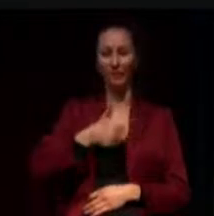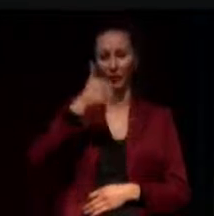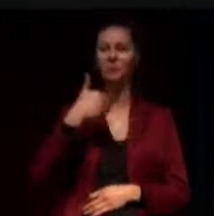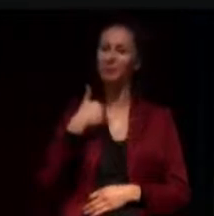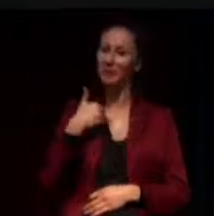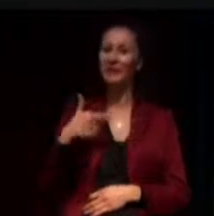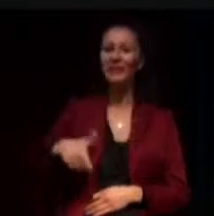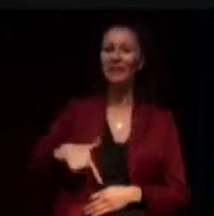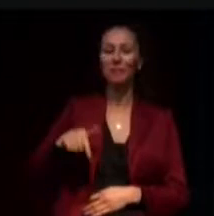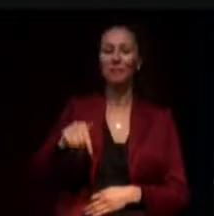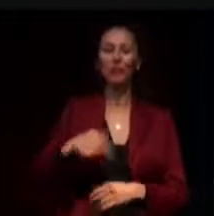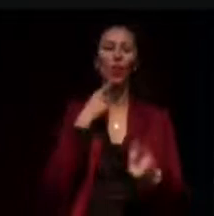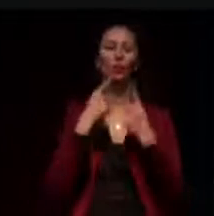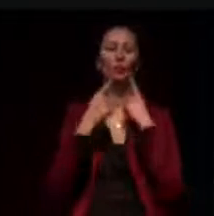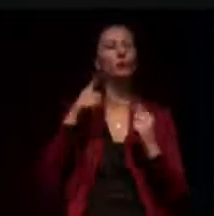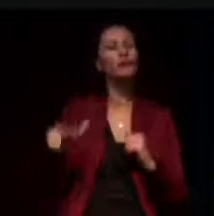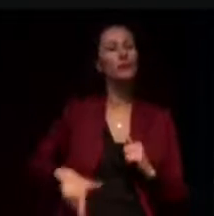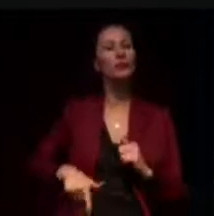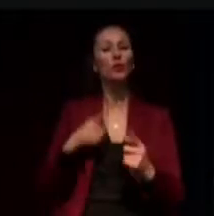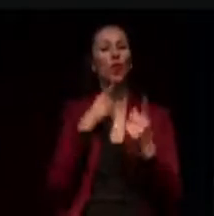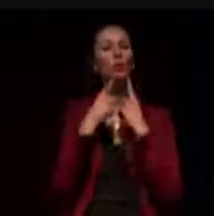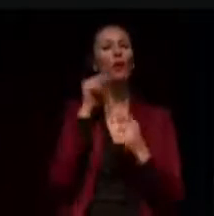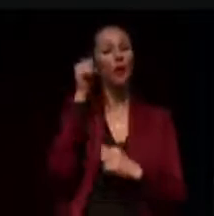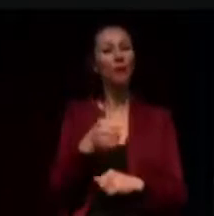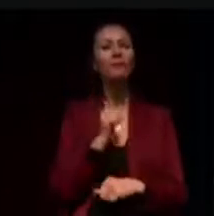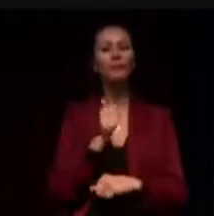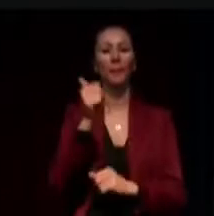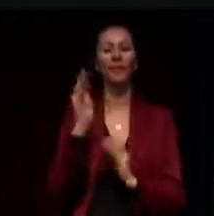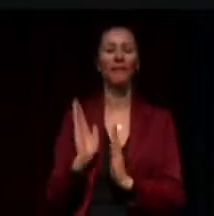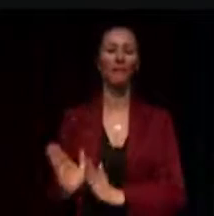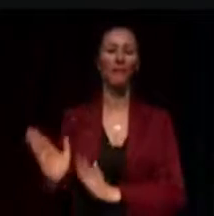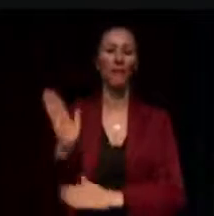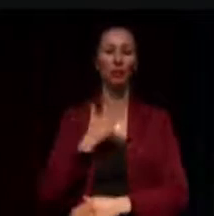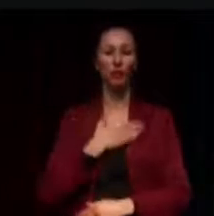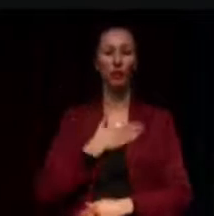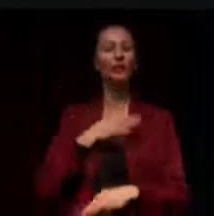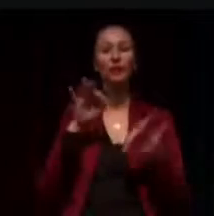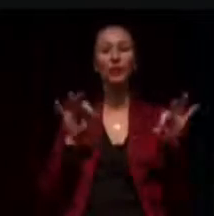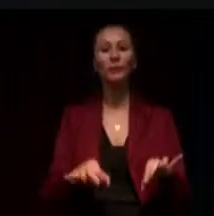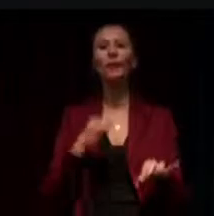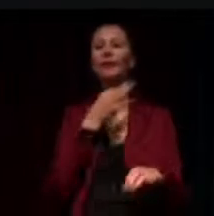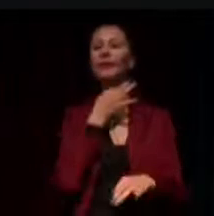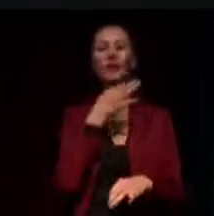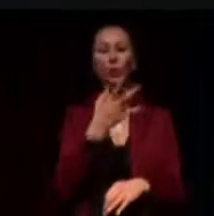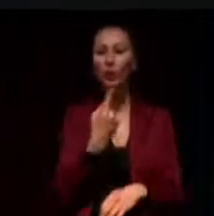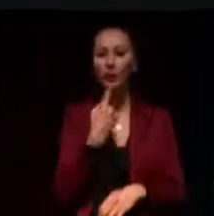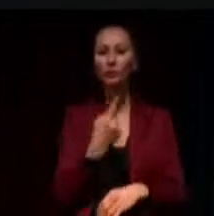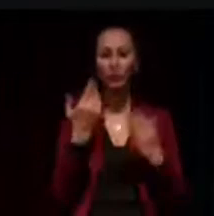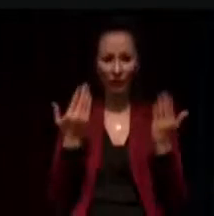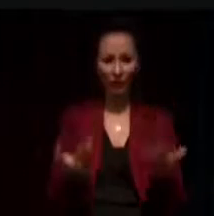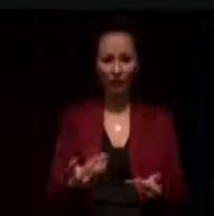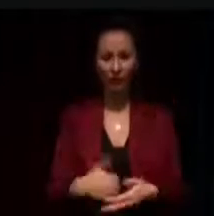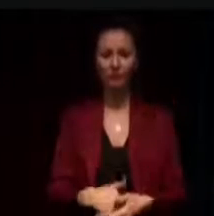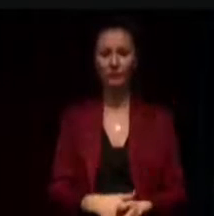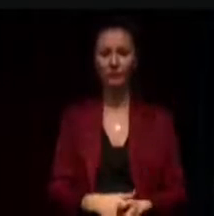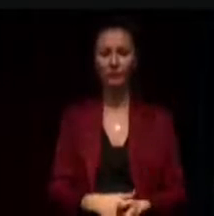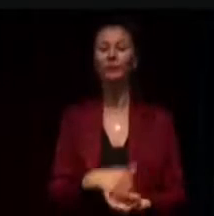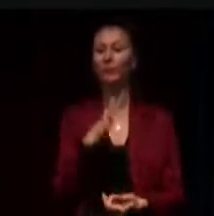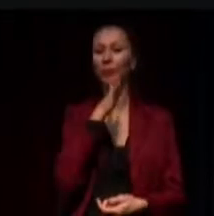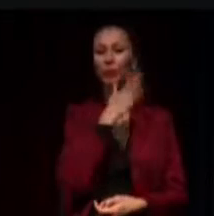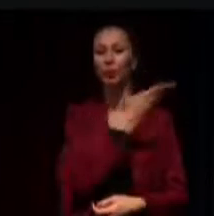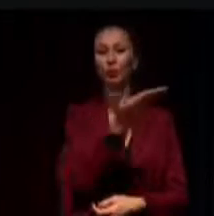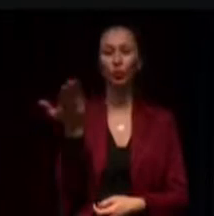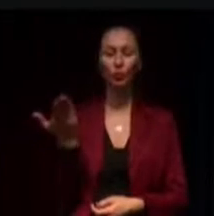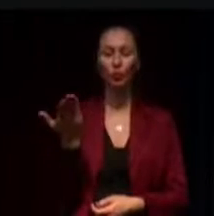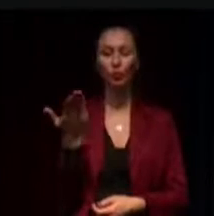biz İzmir'i konuşuyoruz. Ve İzmir'i konuşmaya her zaman devam edeceğiz. Şimdi teşekkür demiştim, evet.